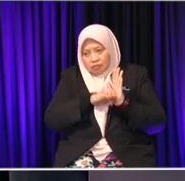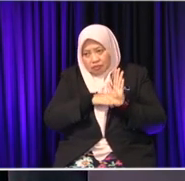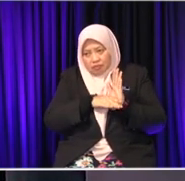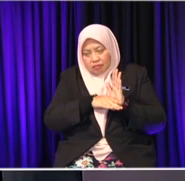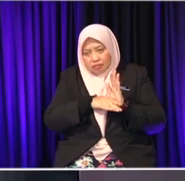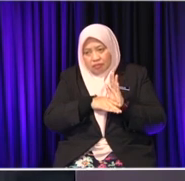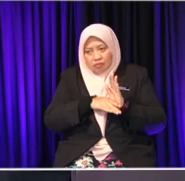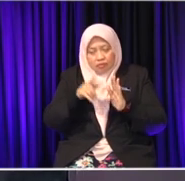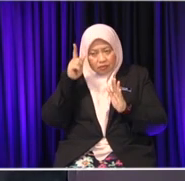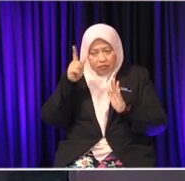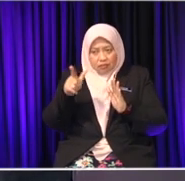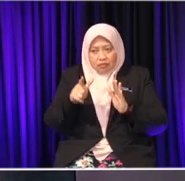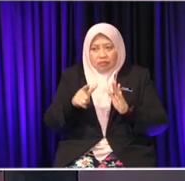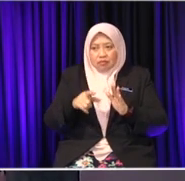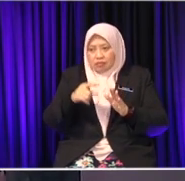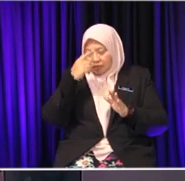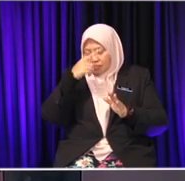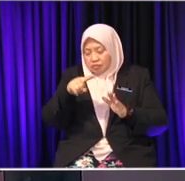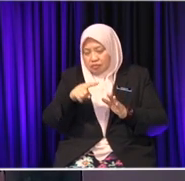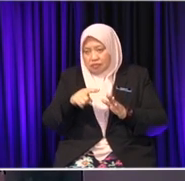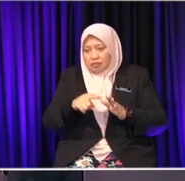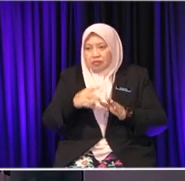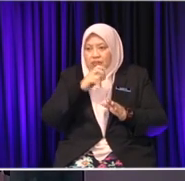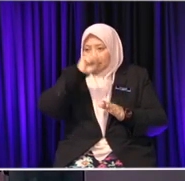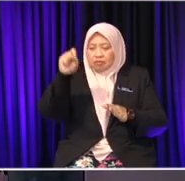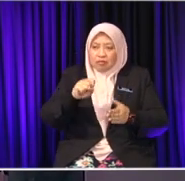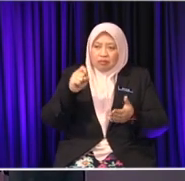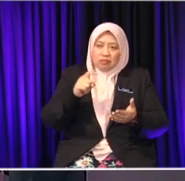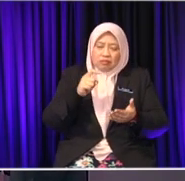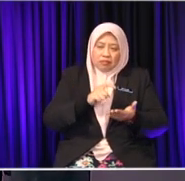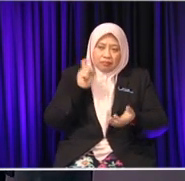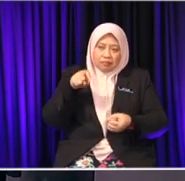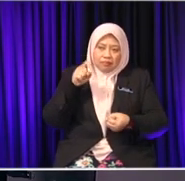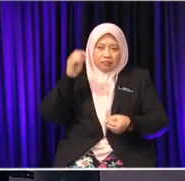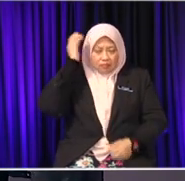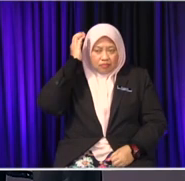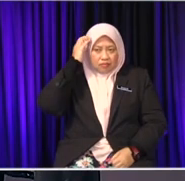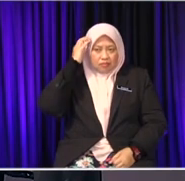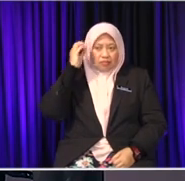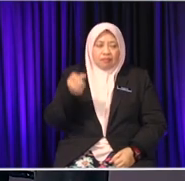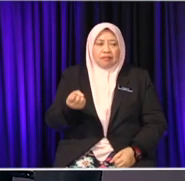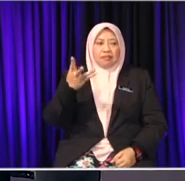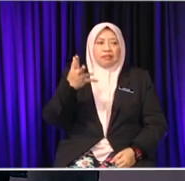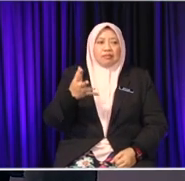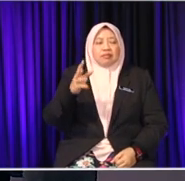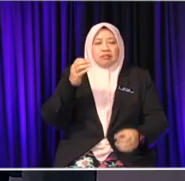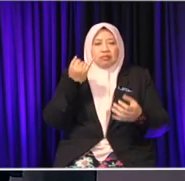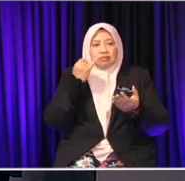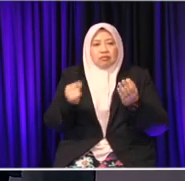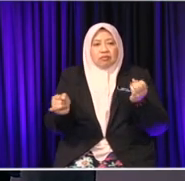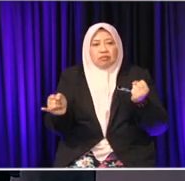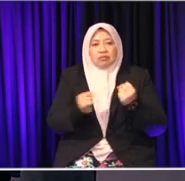untuk menyelesaikan soal ini pertama sekali karena tahu Berapakah jumlah yang sepatutnya kita beli